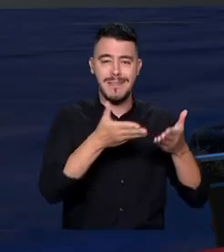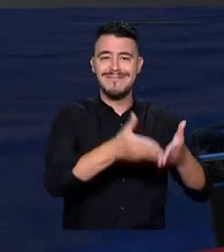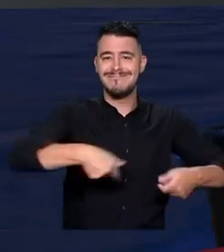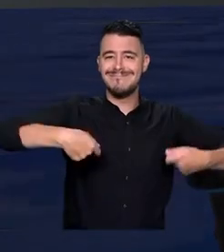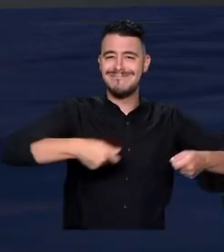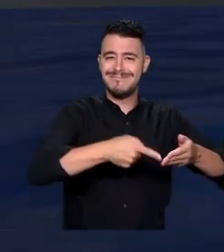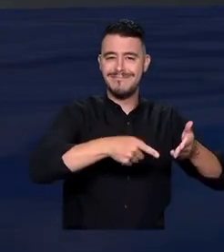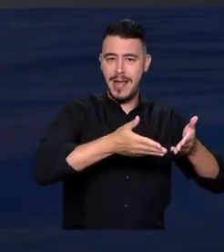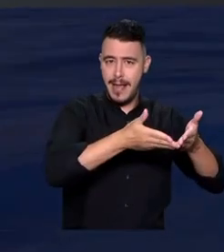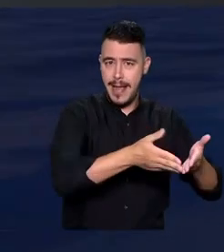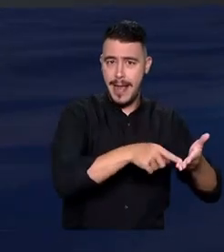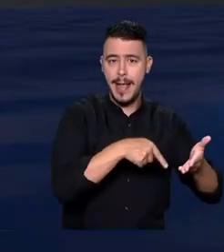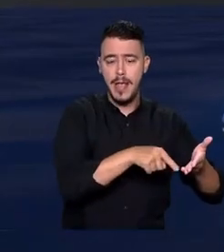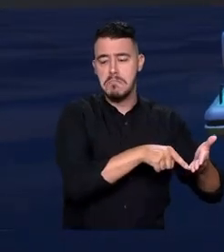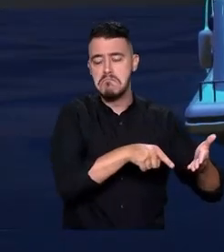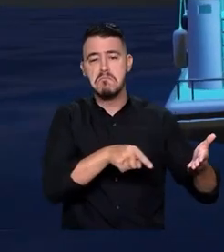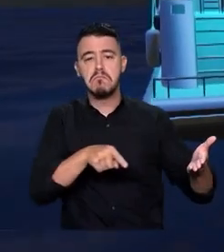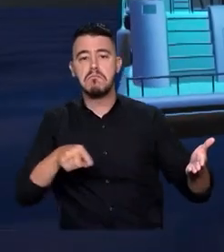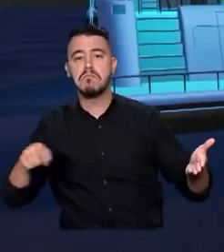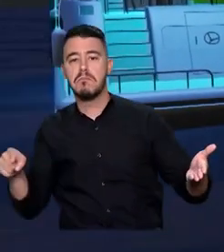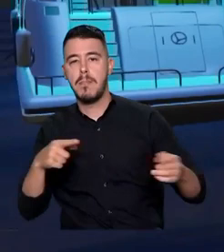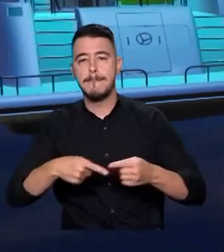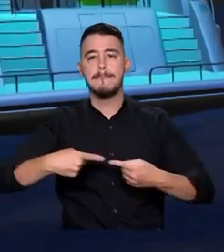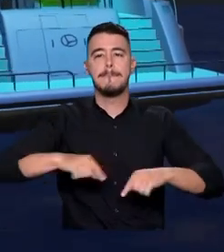για να φτάσουν μέχρι την παραλία.